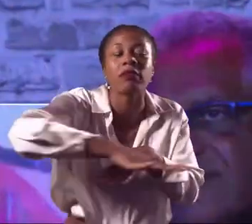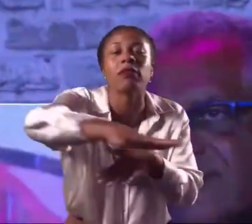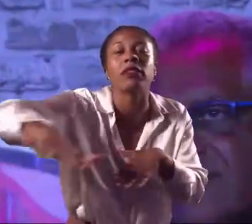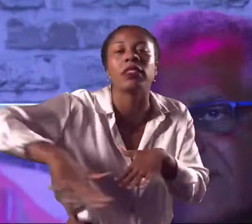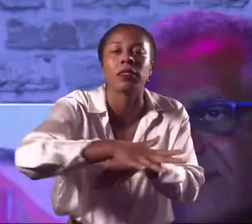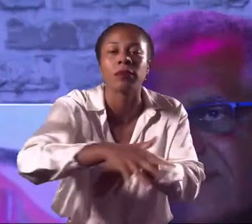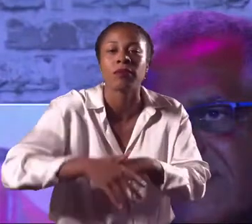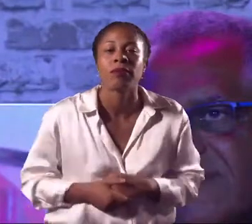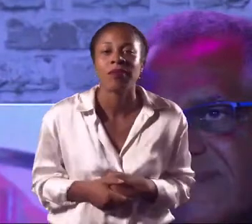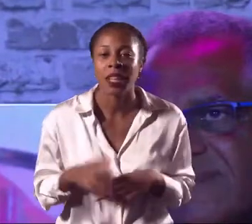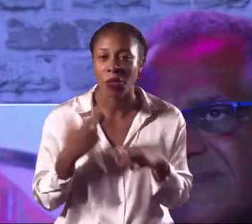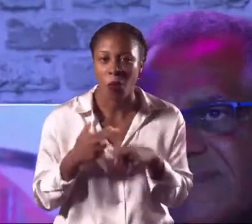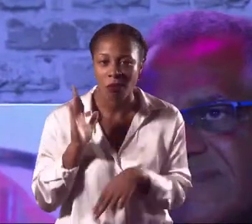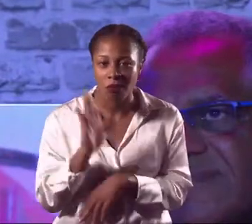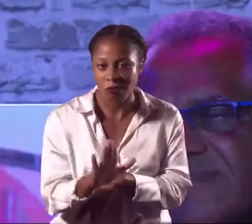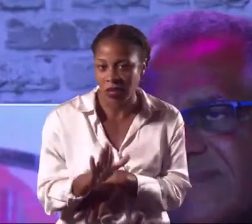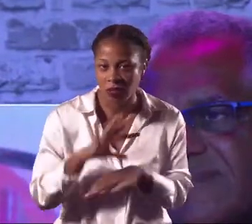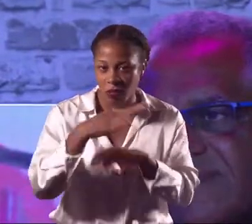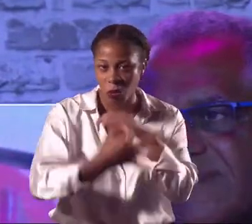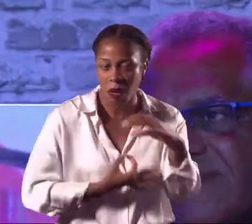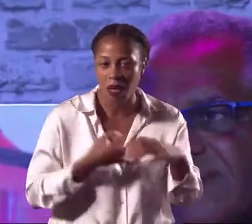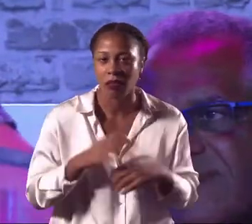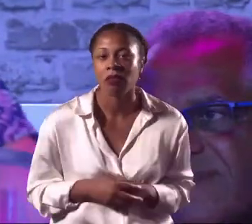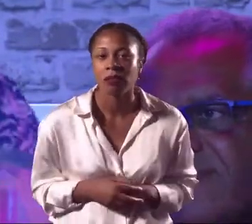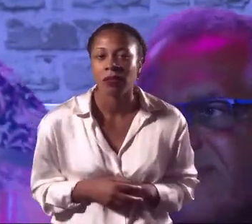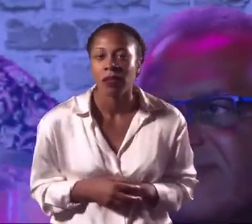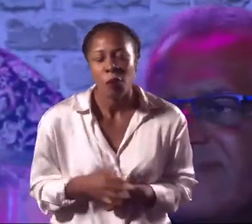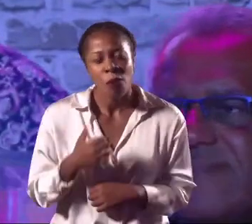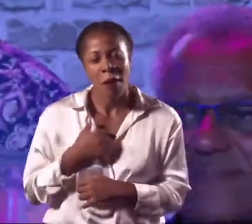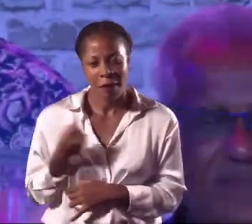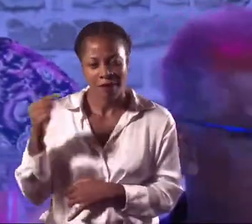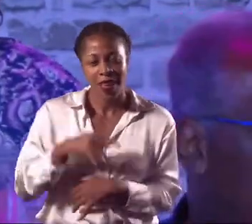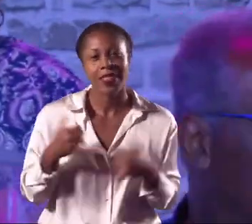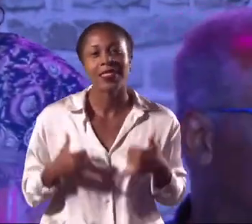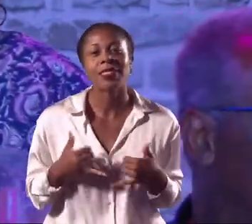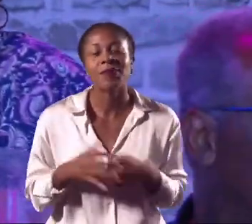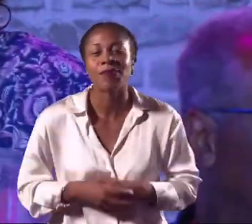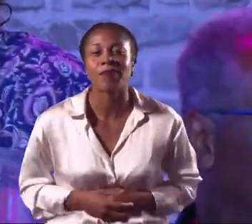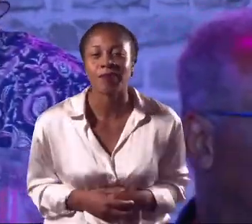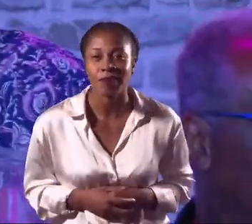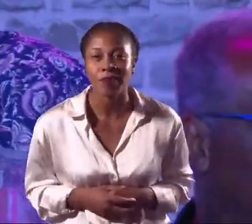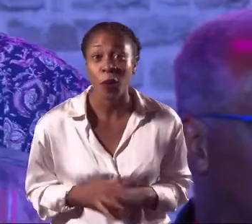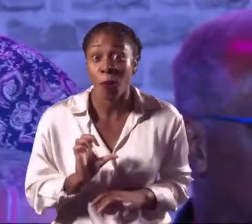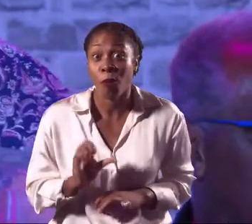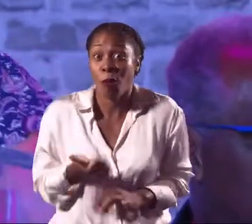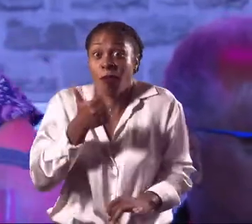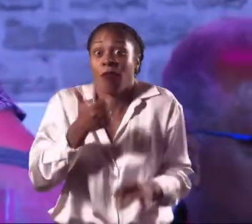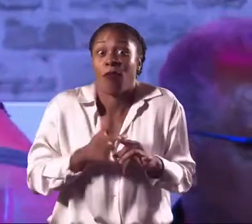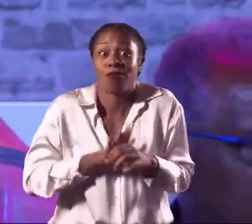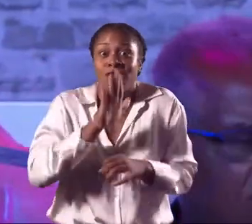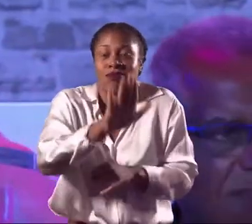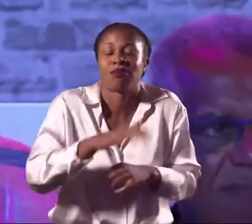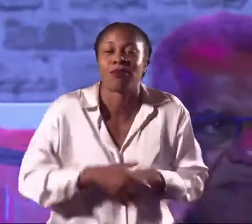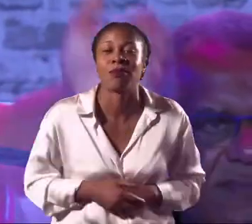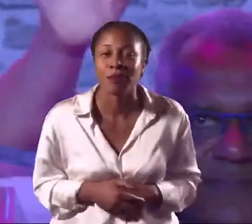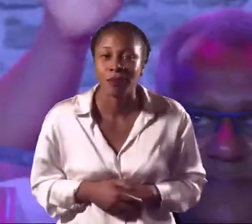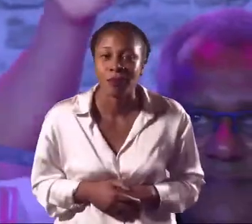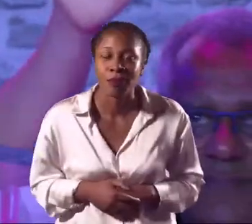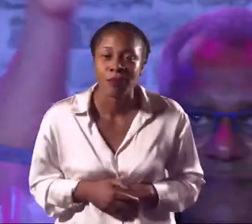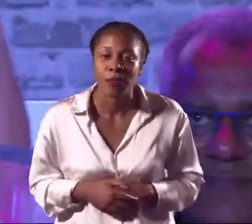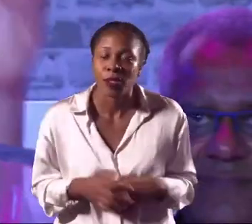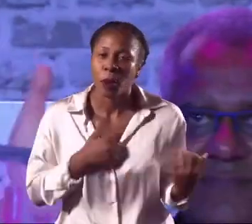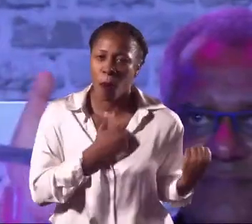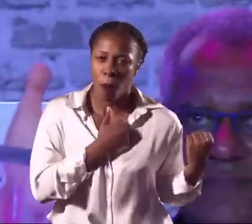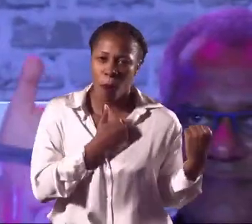ultra-périphériques. C'est comme ça qu'ils les appellent. Eh bien, en venant ici ce soir pour notre premier déplacement de campagne, je propose